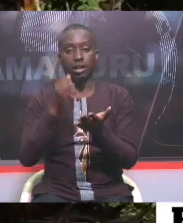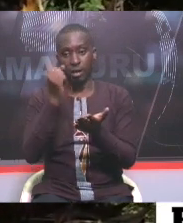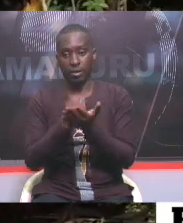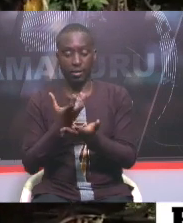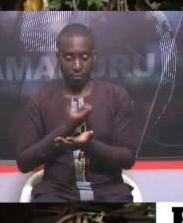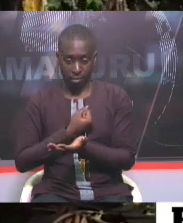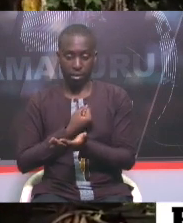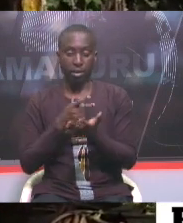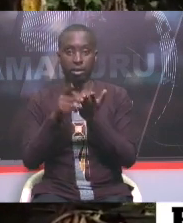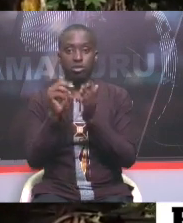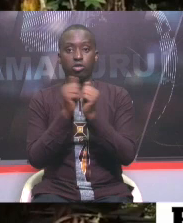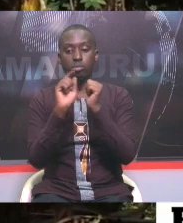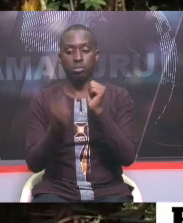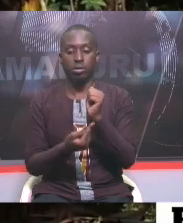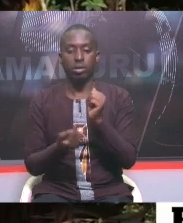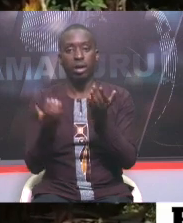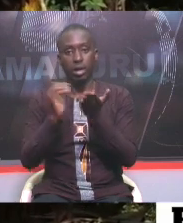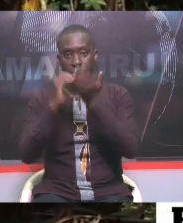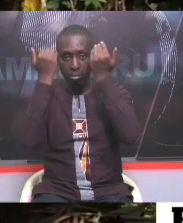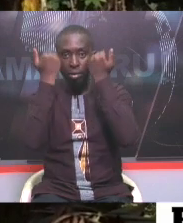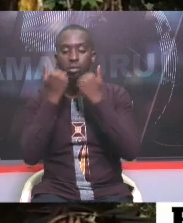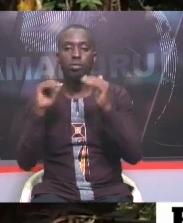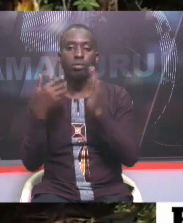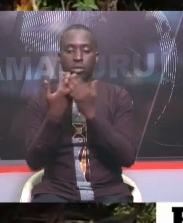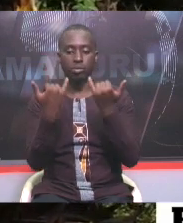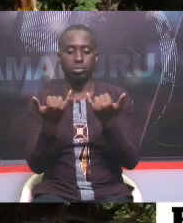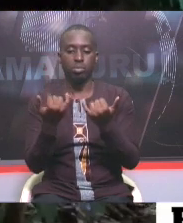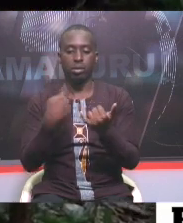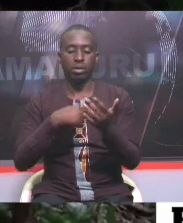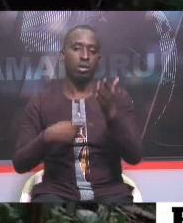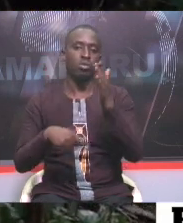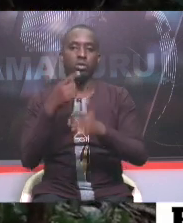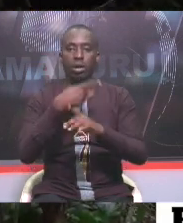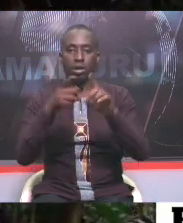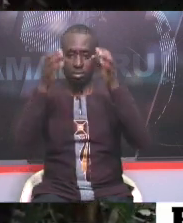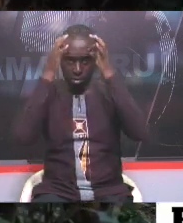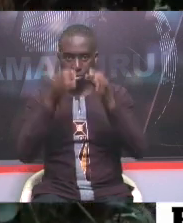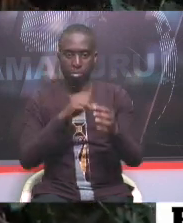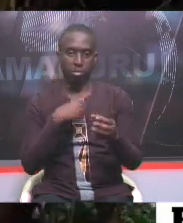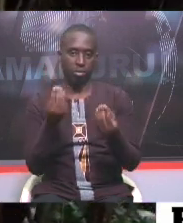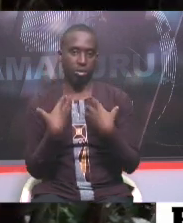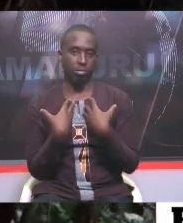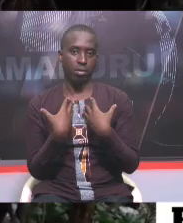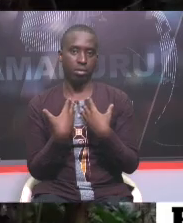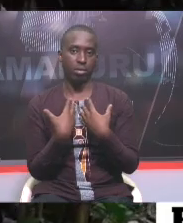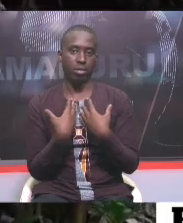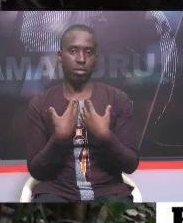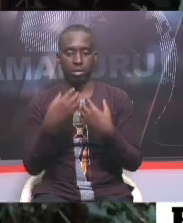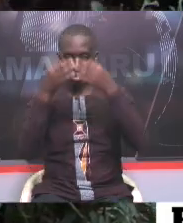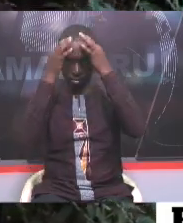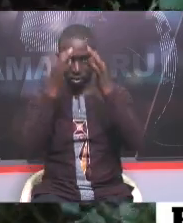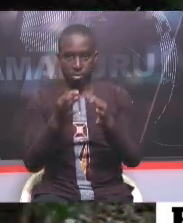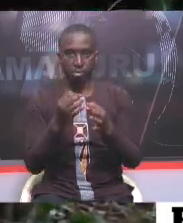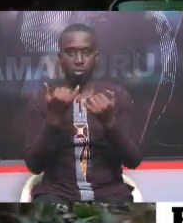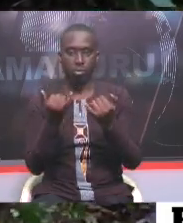nyiryamanye narayigishye 10,000 urubanza barusubiramo aho kugeza iki gishye naranarutsindiye ariko imyanzuro banze kuyimpereza imyanzuro rero